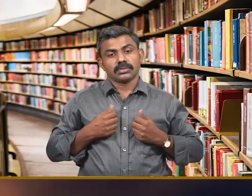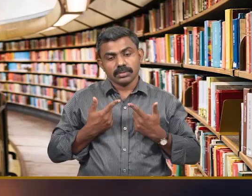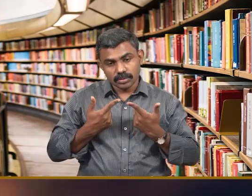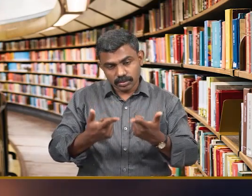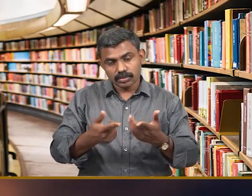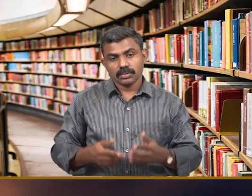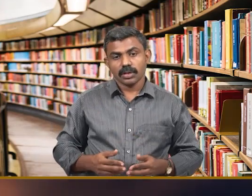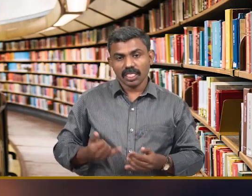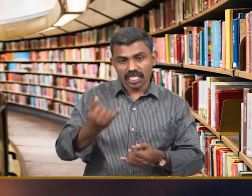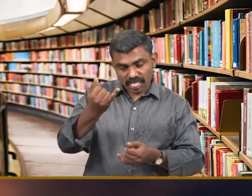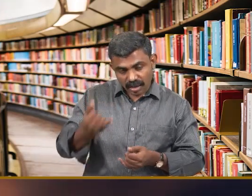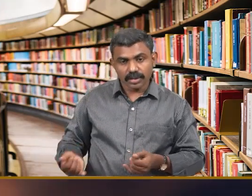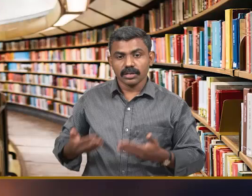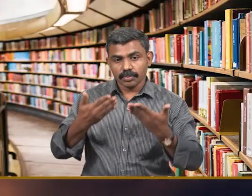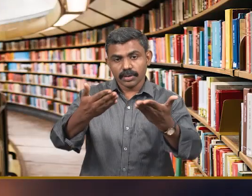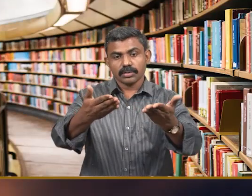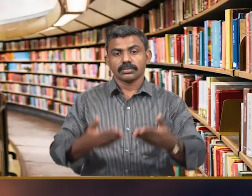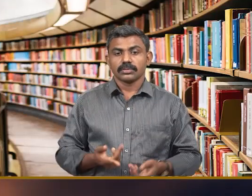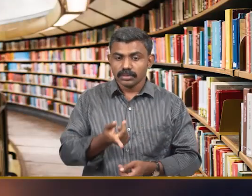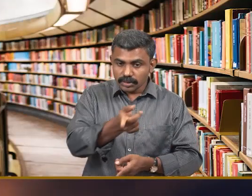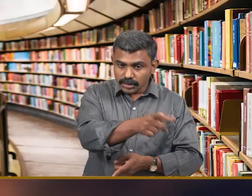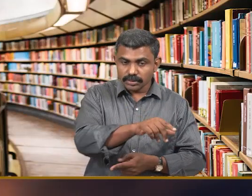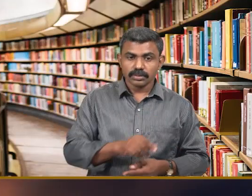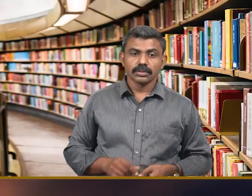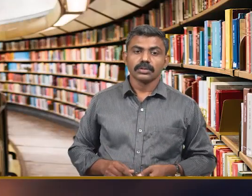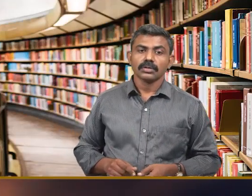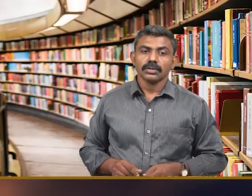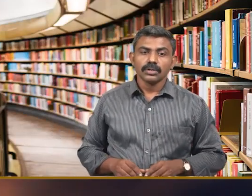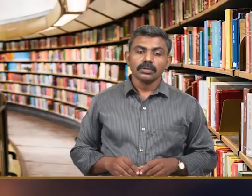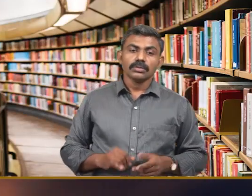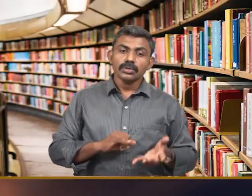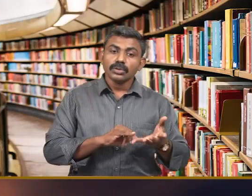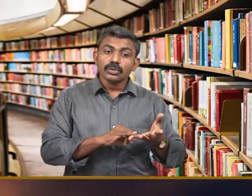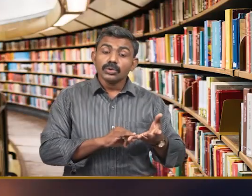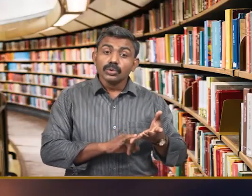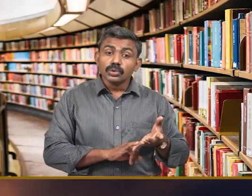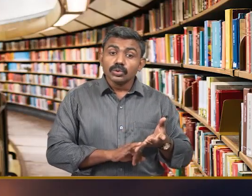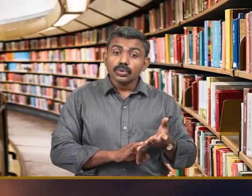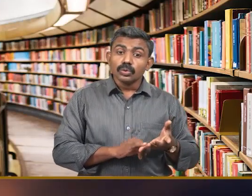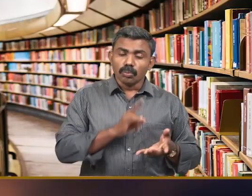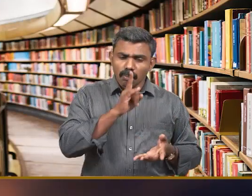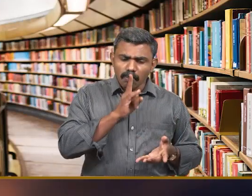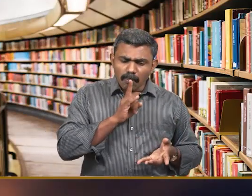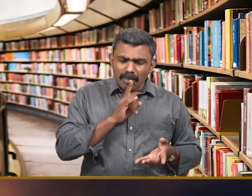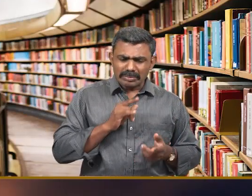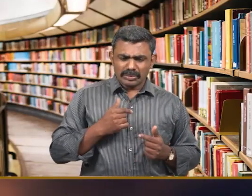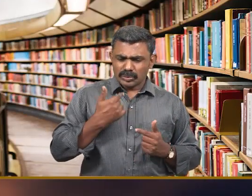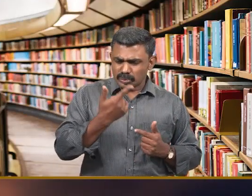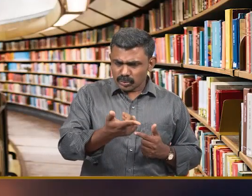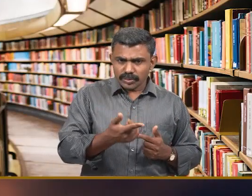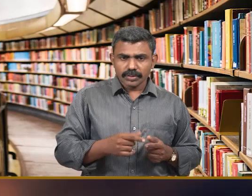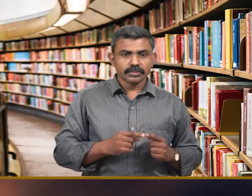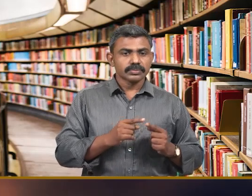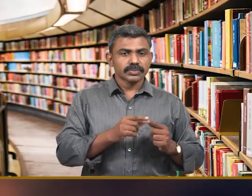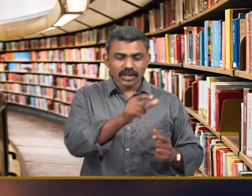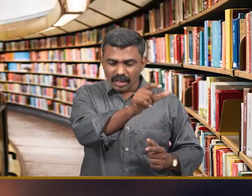இவரை வந்து ஒரு தனியாக வந்து இது பண்ணாங்க. அடுத்து அது மட்டுமில்லை, சோசியலிஸ்ட்டுகளால் தான் அமைதி குலைவதாக எண்ணி என்ன பண்ணாங்க,